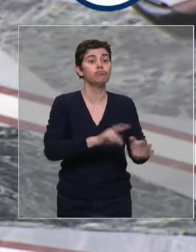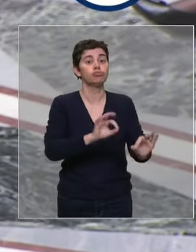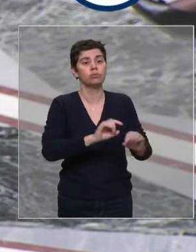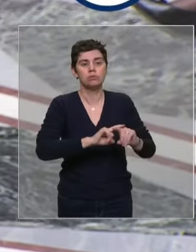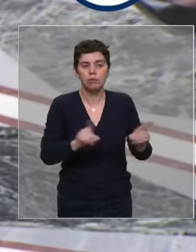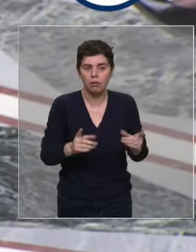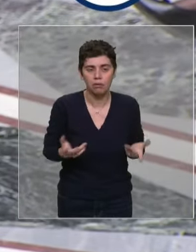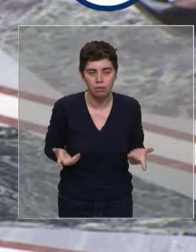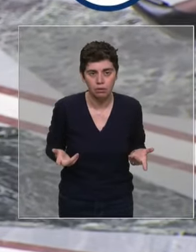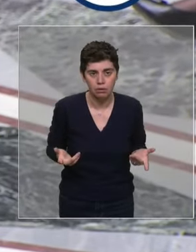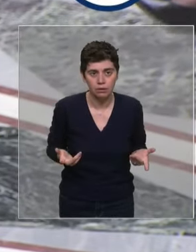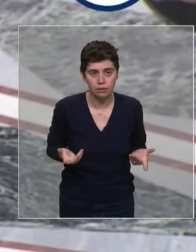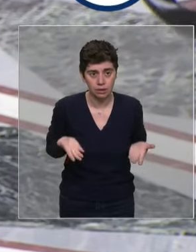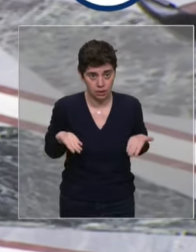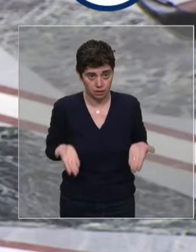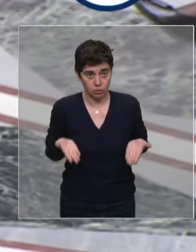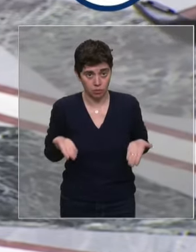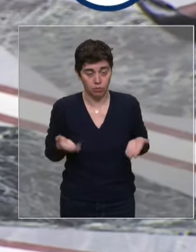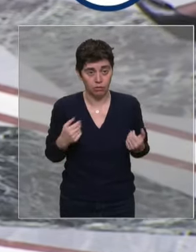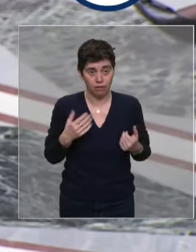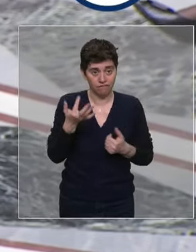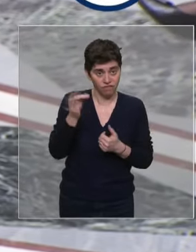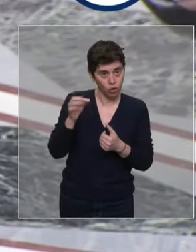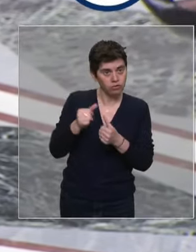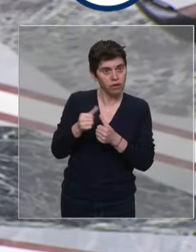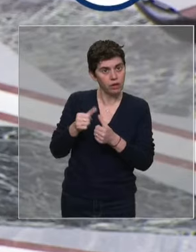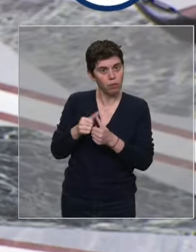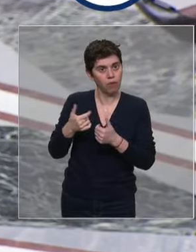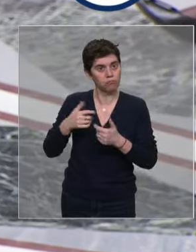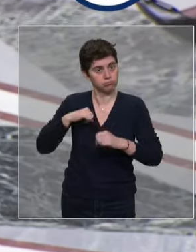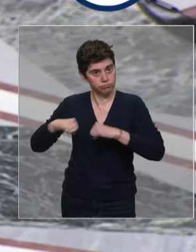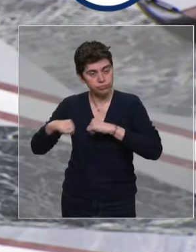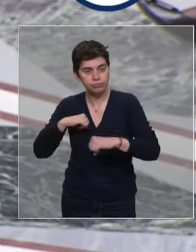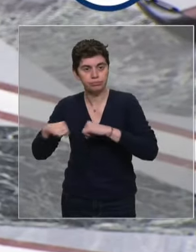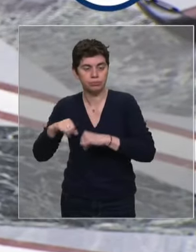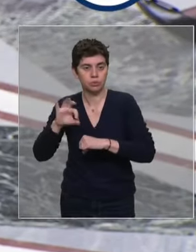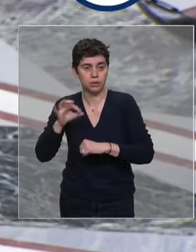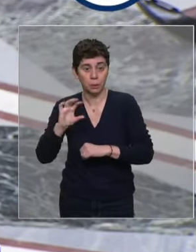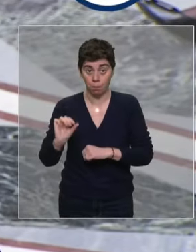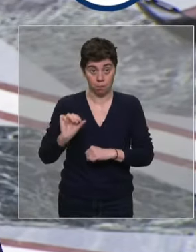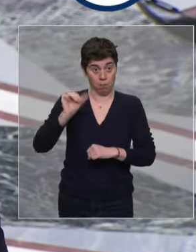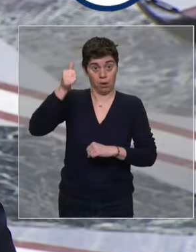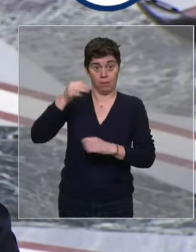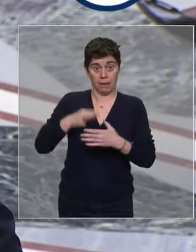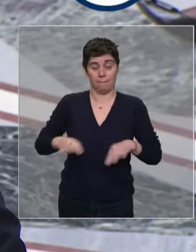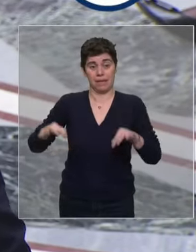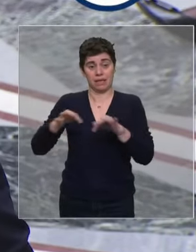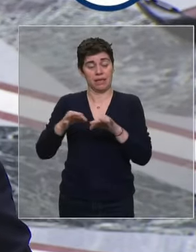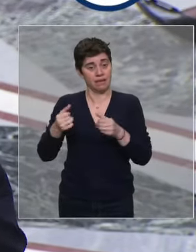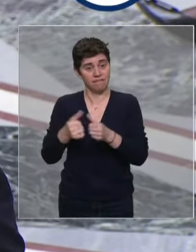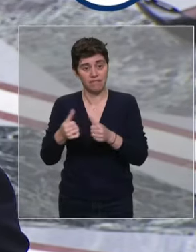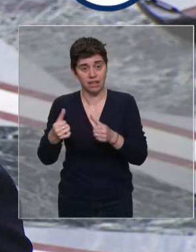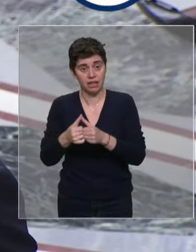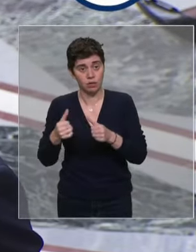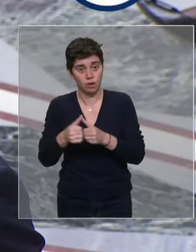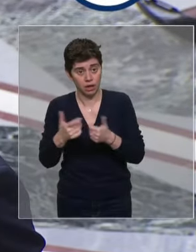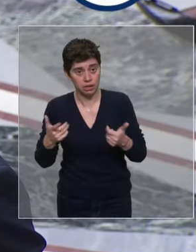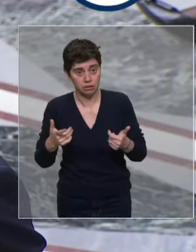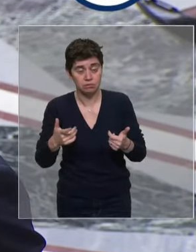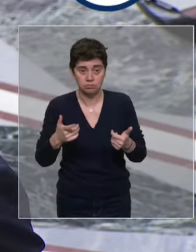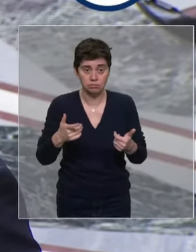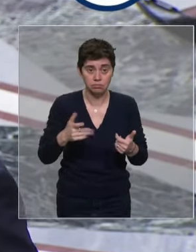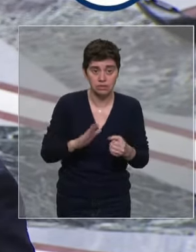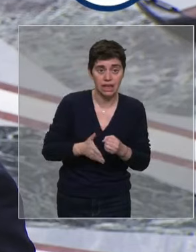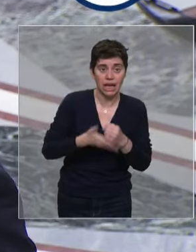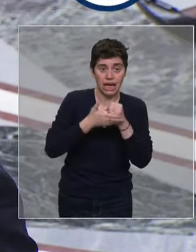parlons, madame la députée, la France agit. Nous avons été le premier pays à larguer directement de l'aide